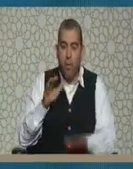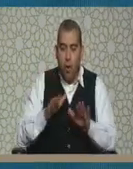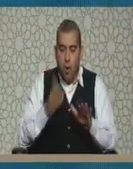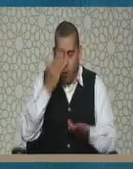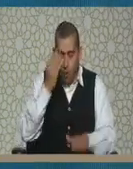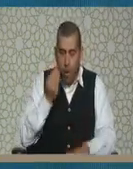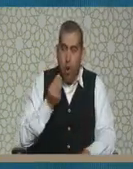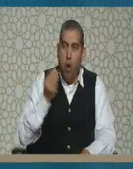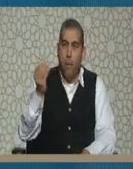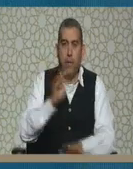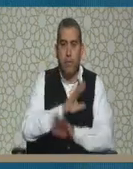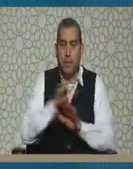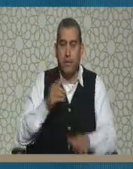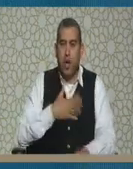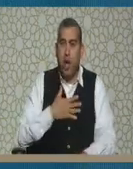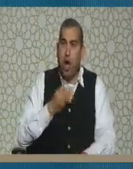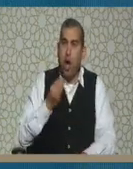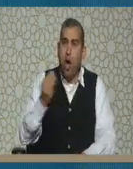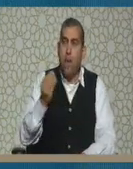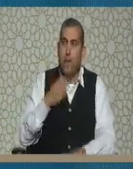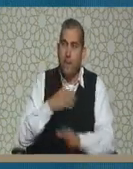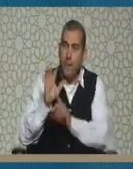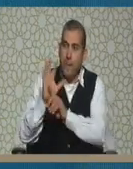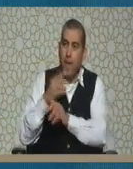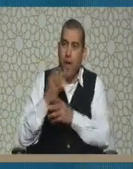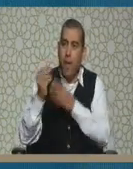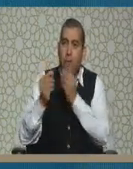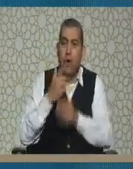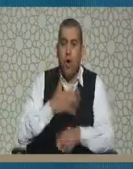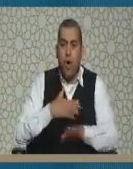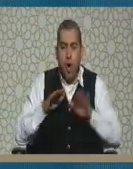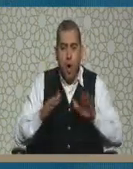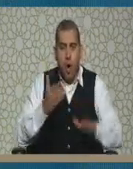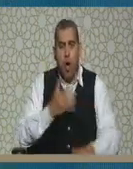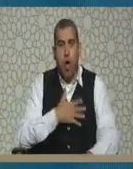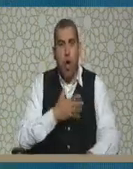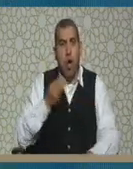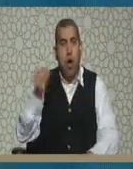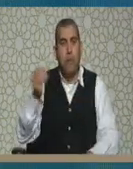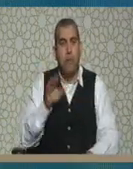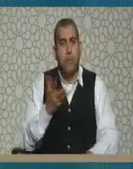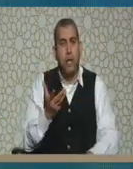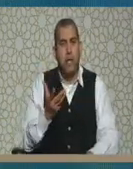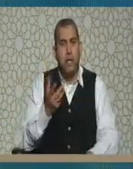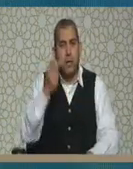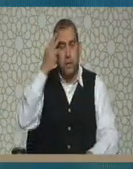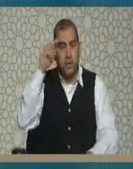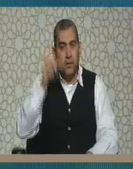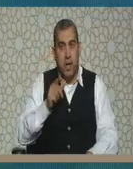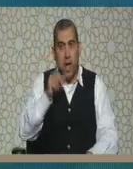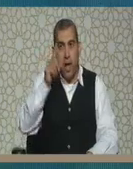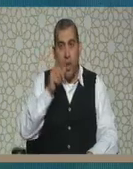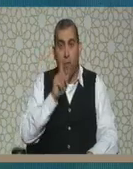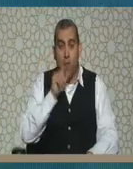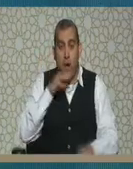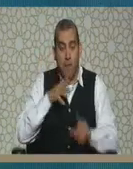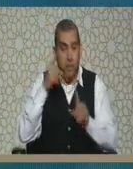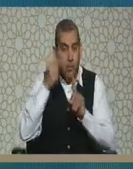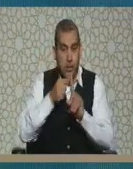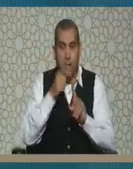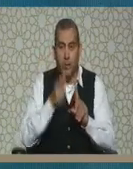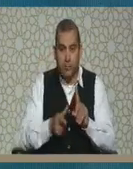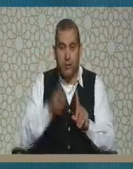حبا حبا وانت جايبين الكلام تعبد الله حبا منين هو حضره النبي قال في